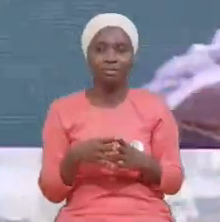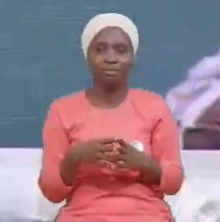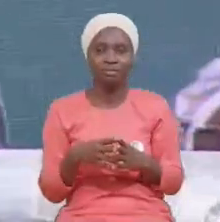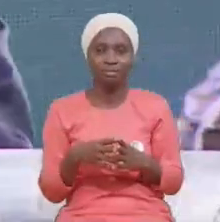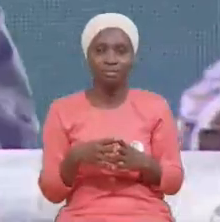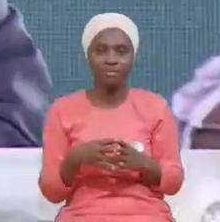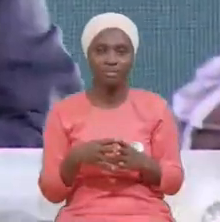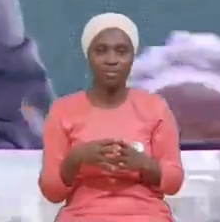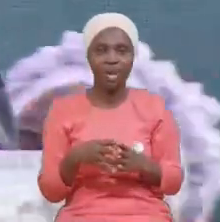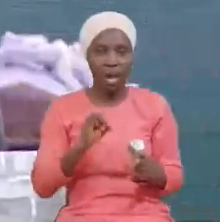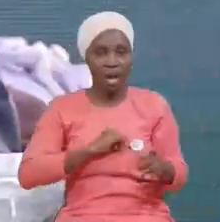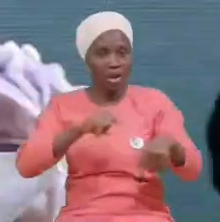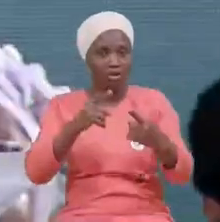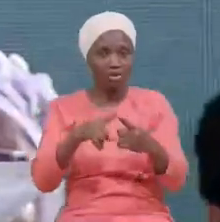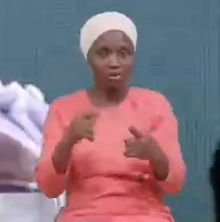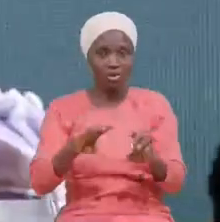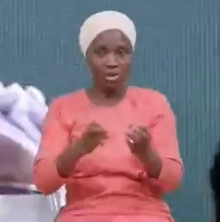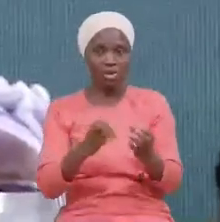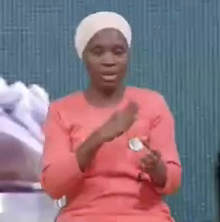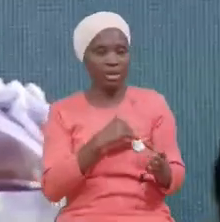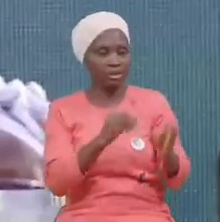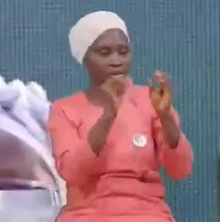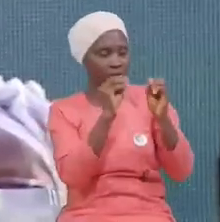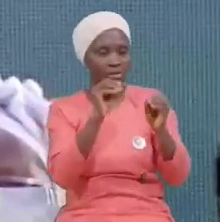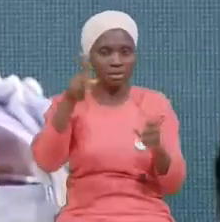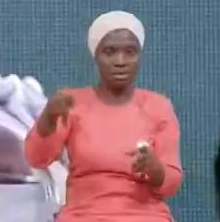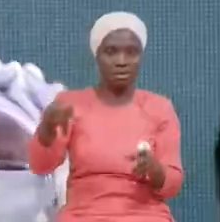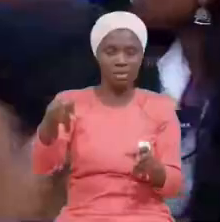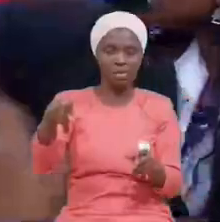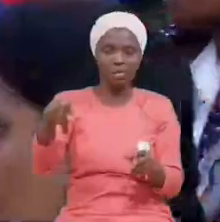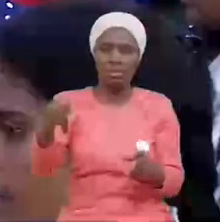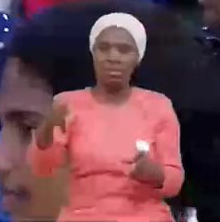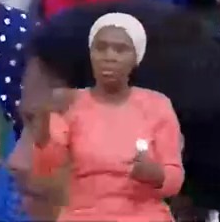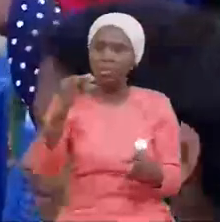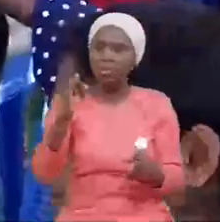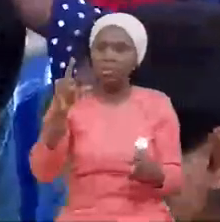apprendre. Si je vais dans une classe, on enseigne la philosophie.